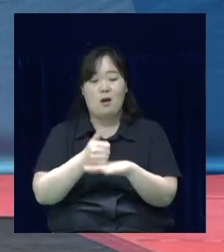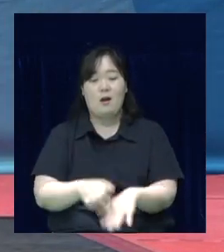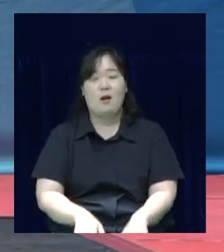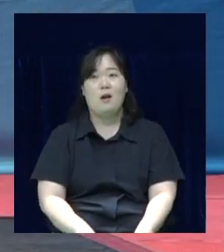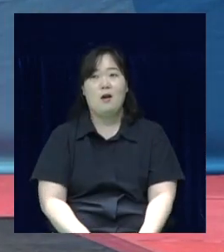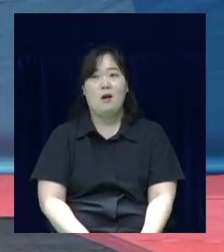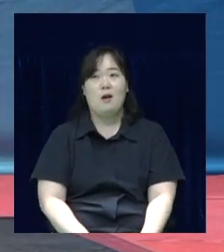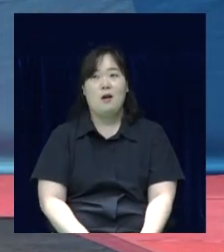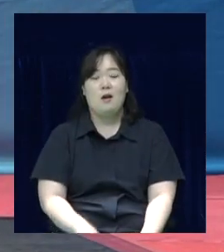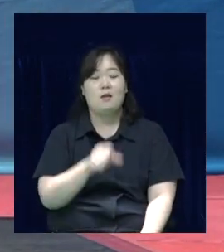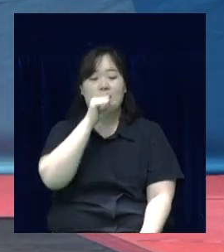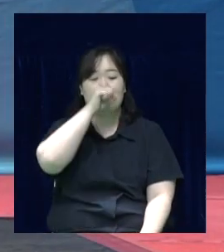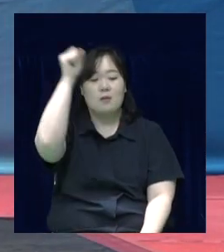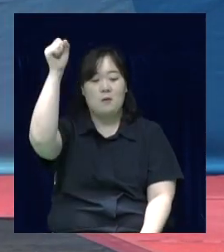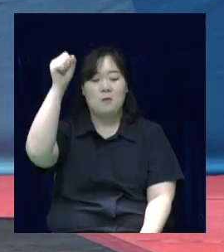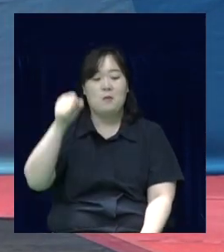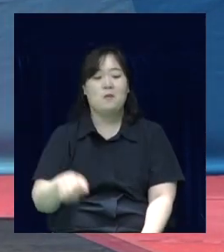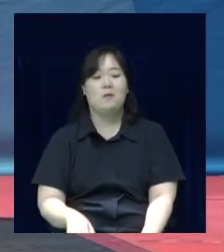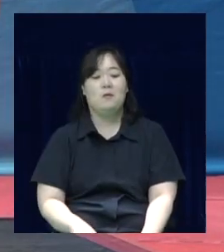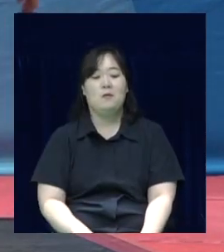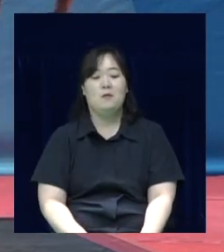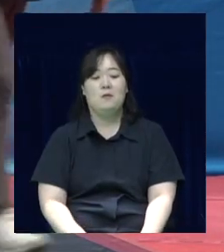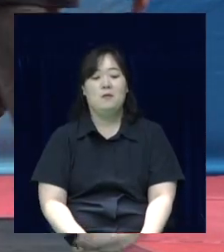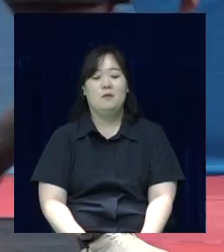판정은 성공이 됐습니다.